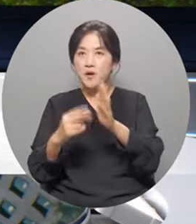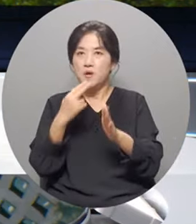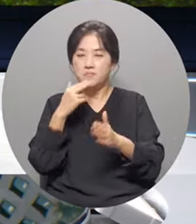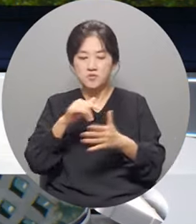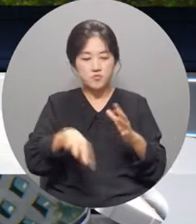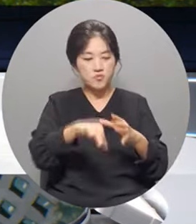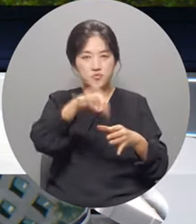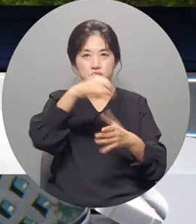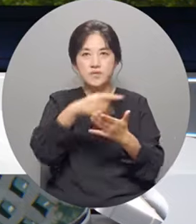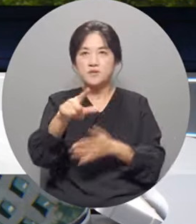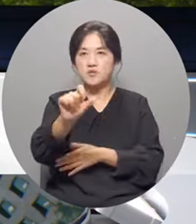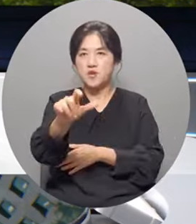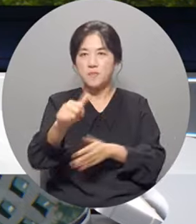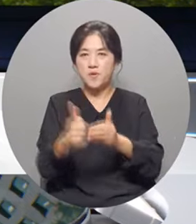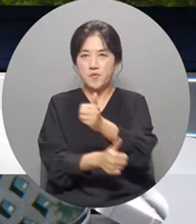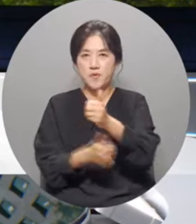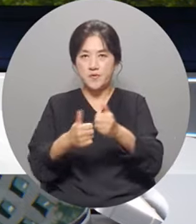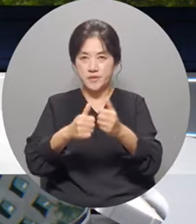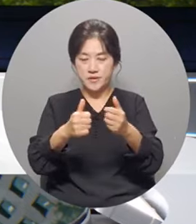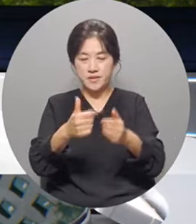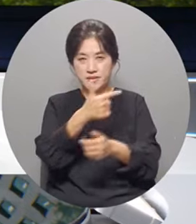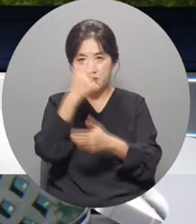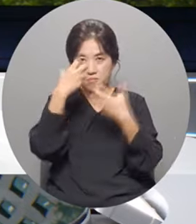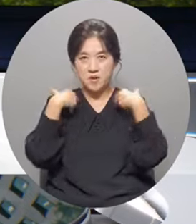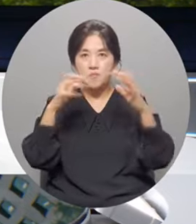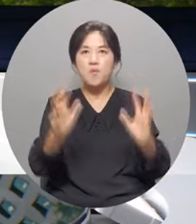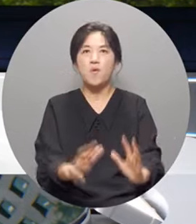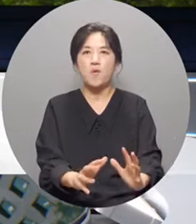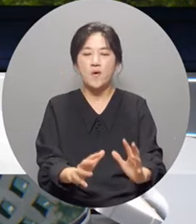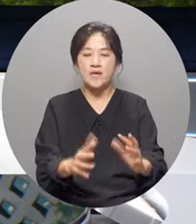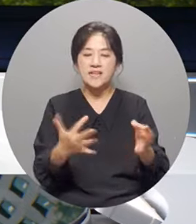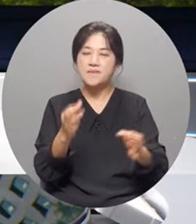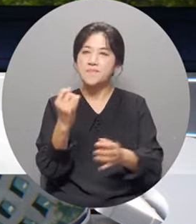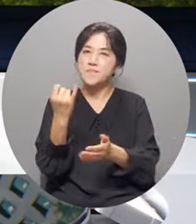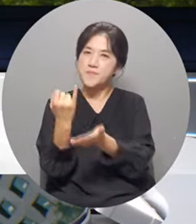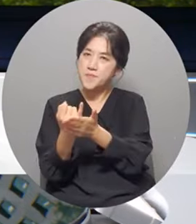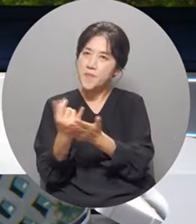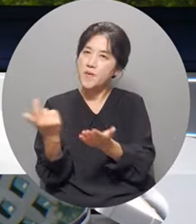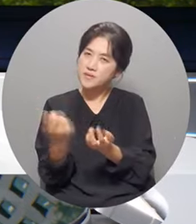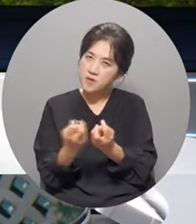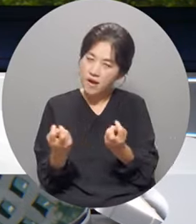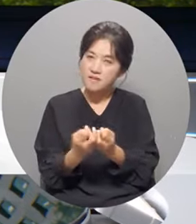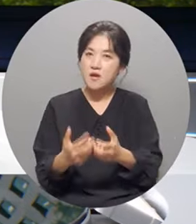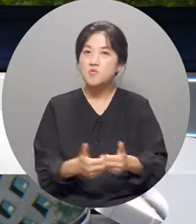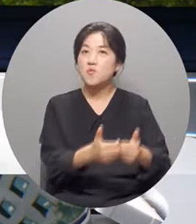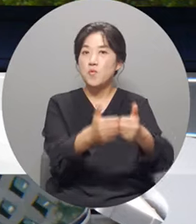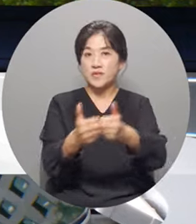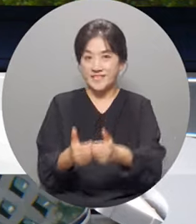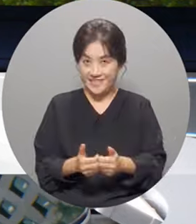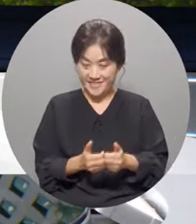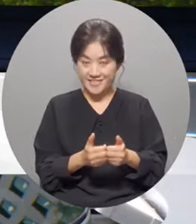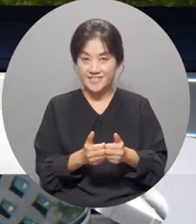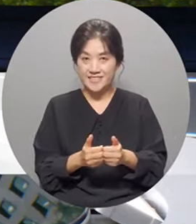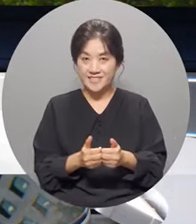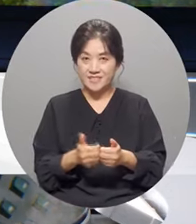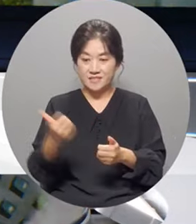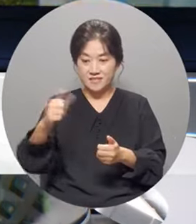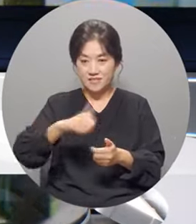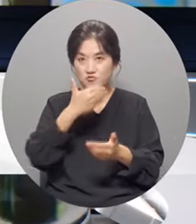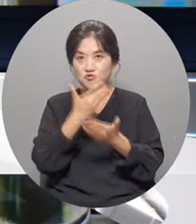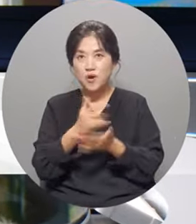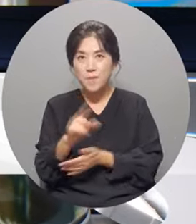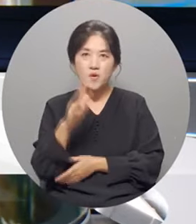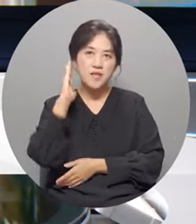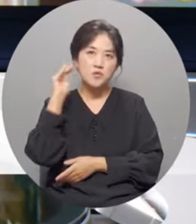추첨한 15명의 심의위원들이 대검찰청에 모여 김 여사 처분 방향을 논의할 텐데요. 쟁점은